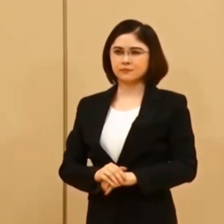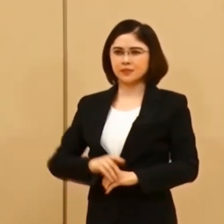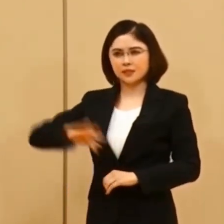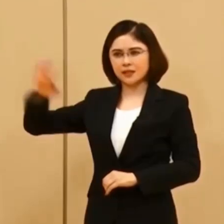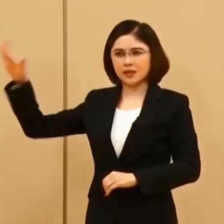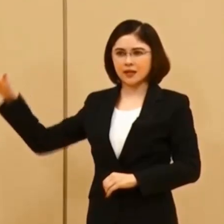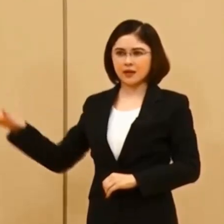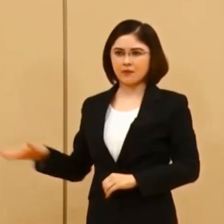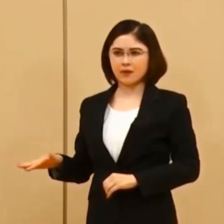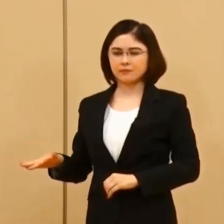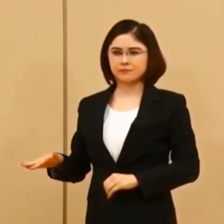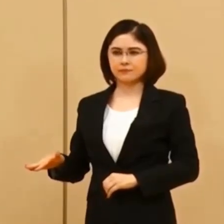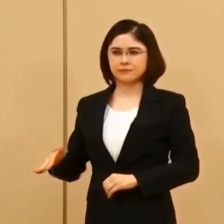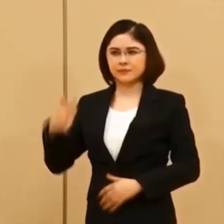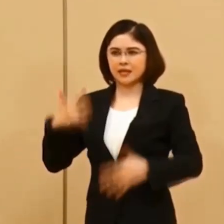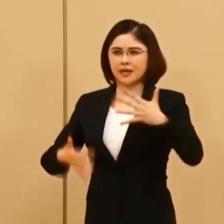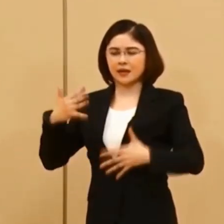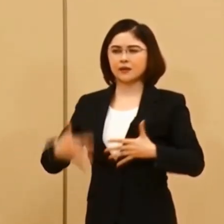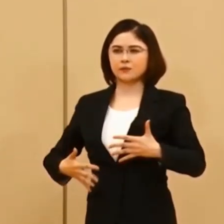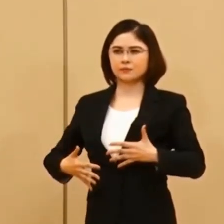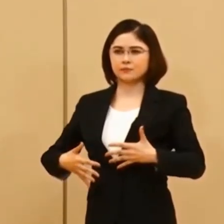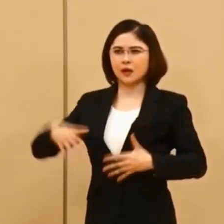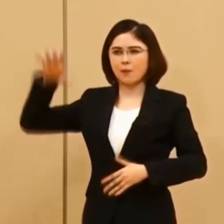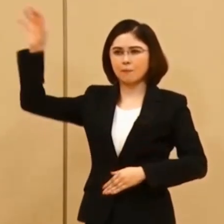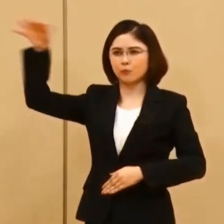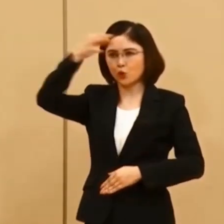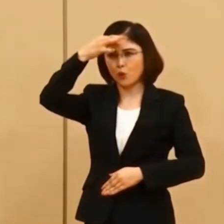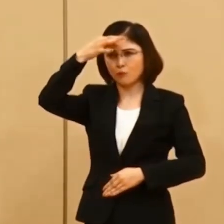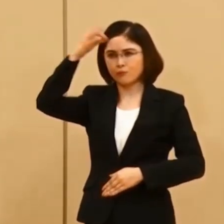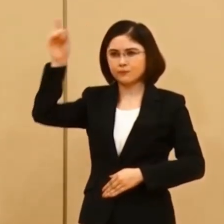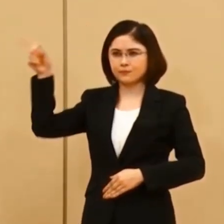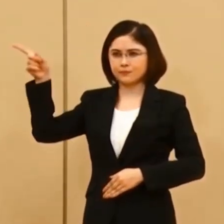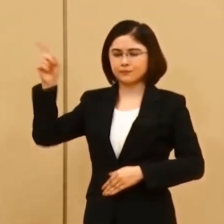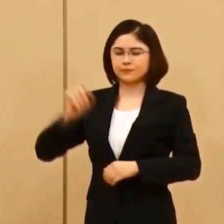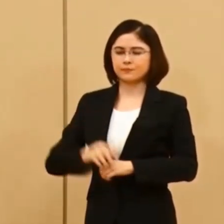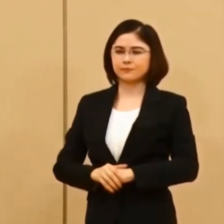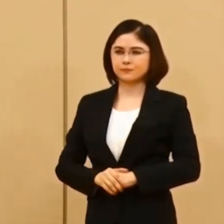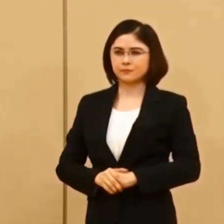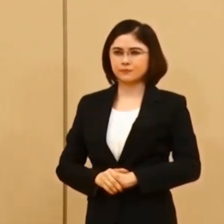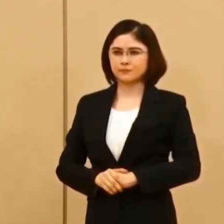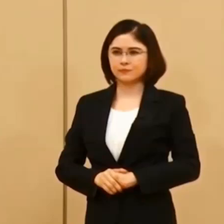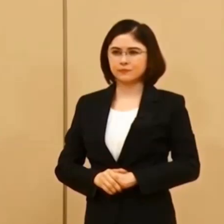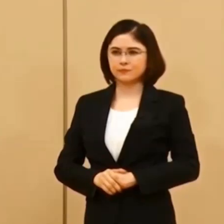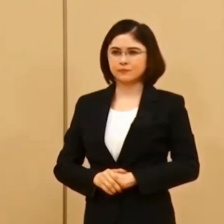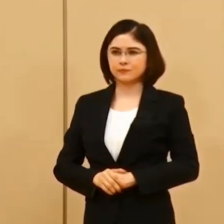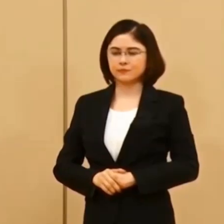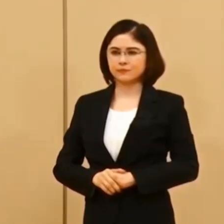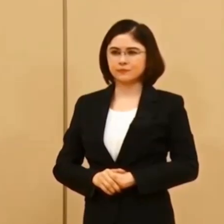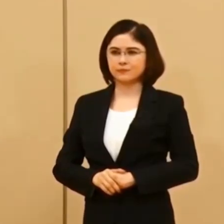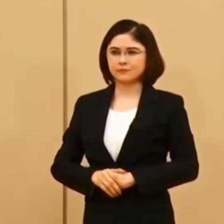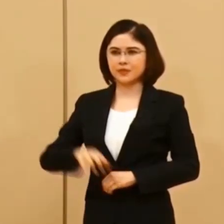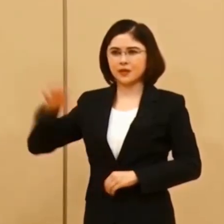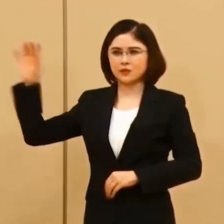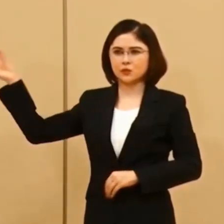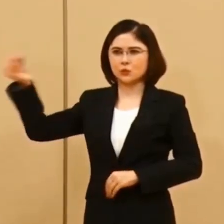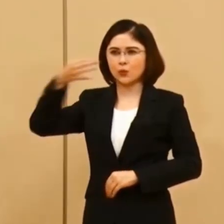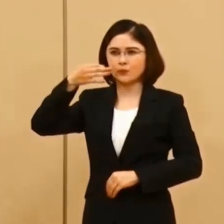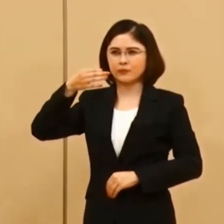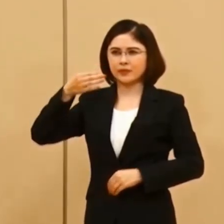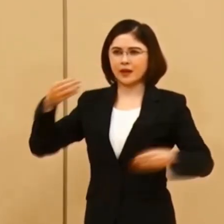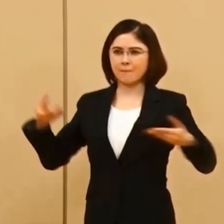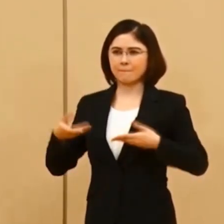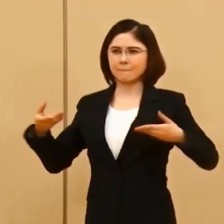彼らは映画のプロですそんなプロの仕事が